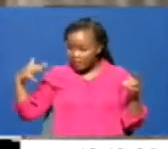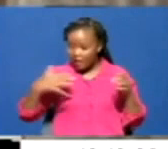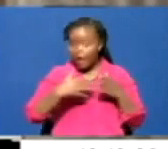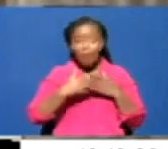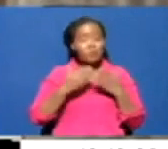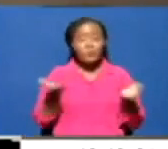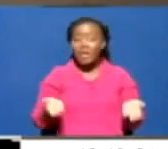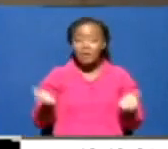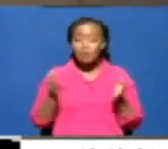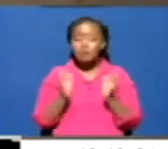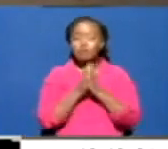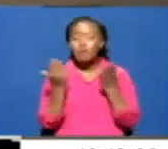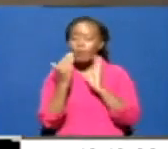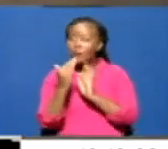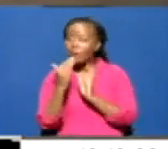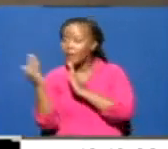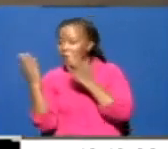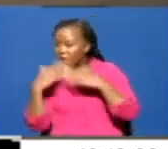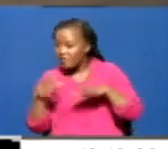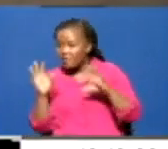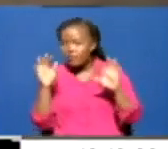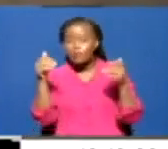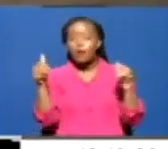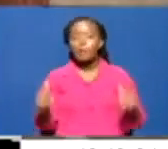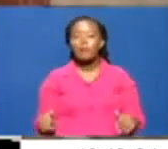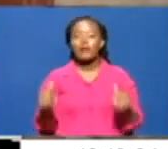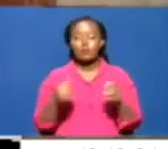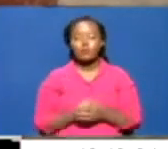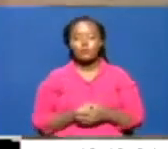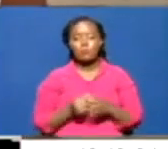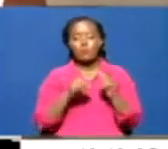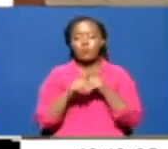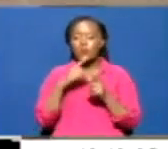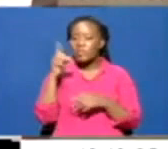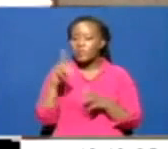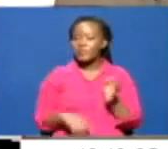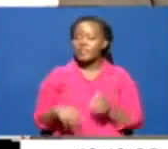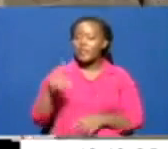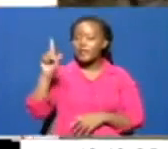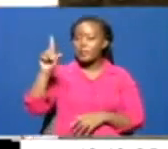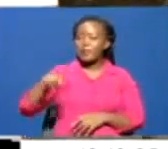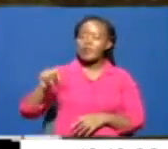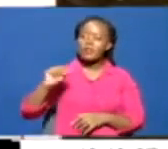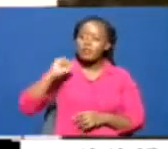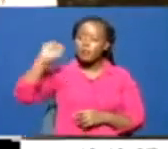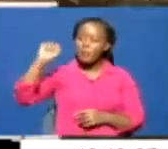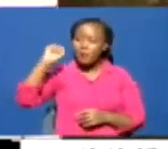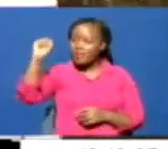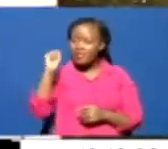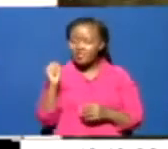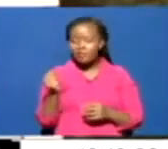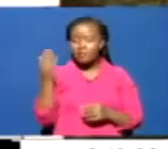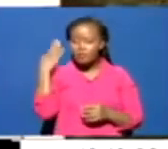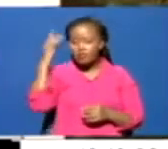maktaba bado haijaisha. Wenyeji wametaja siasa duni kati ya gavana Ole Lenku na aliyekuwa gavana wa kaunti hiyo, hali ambayo